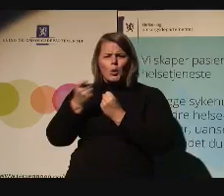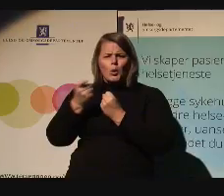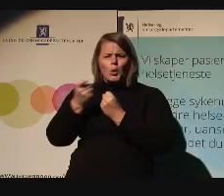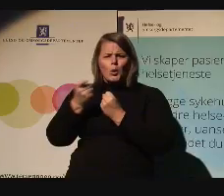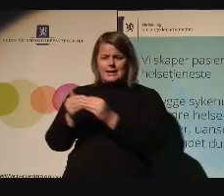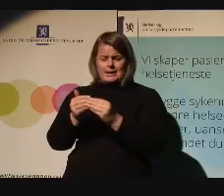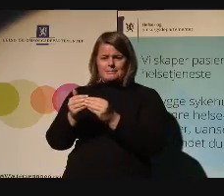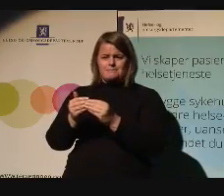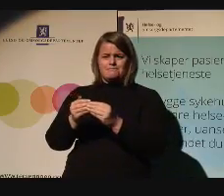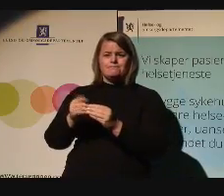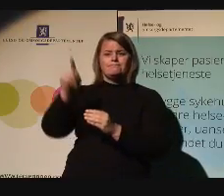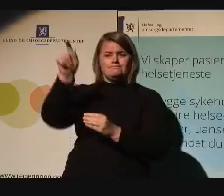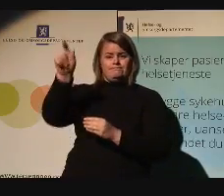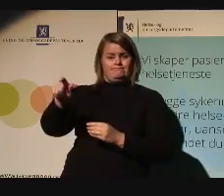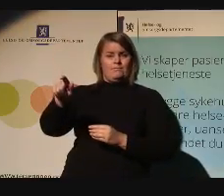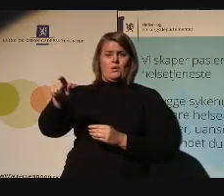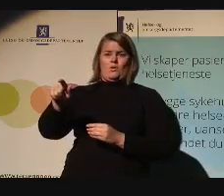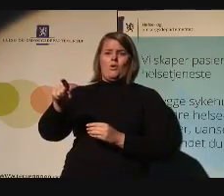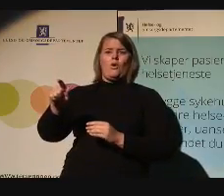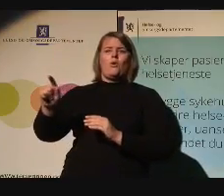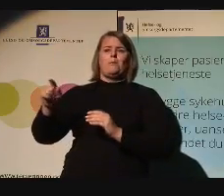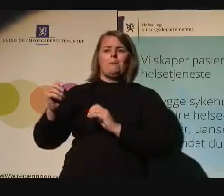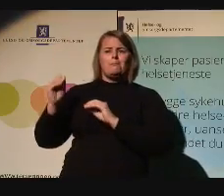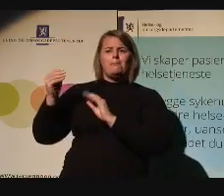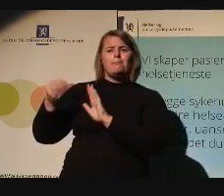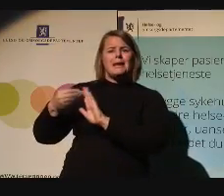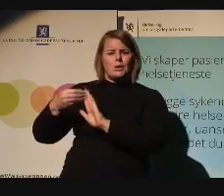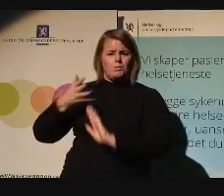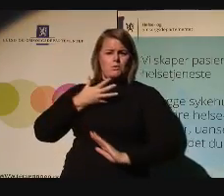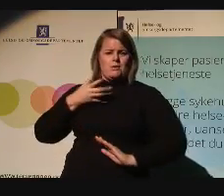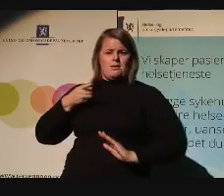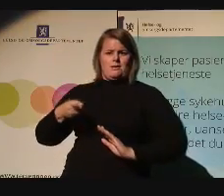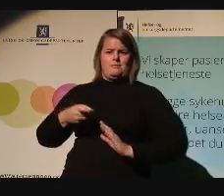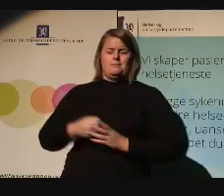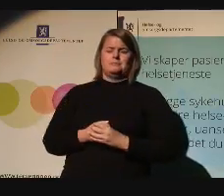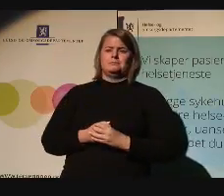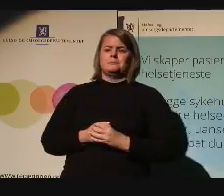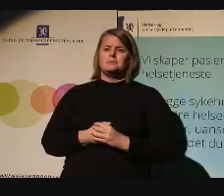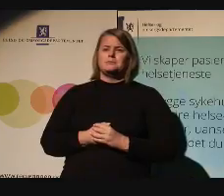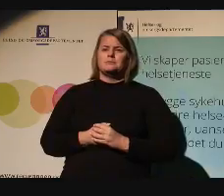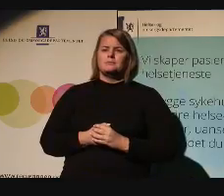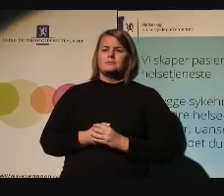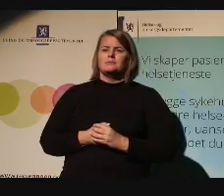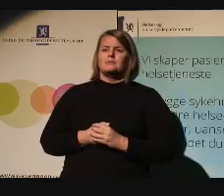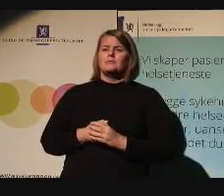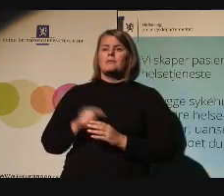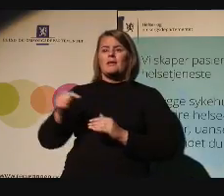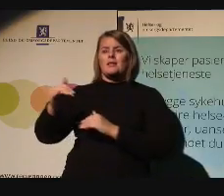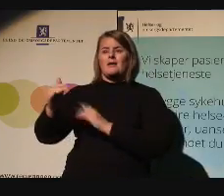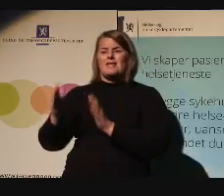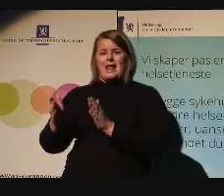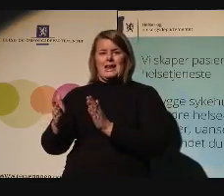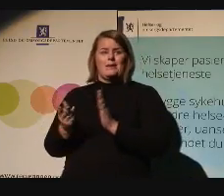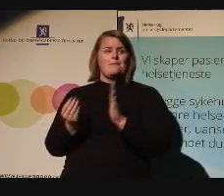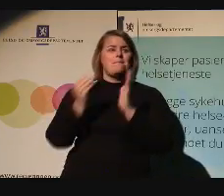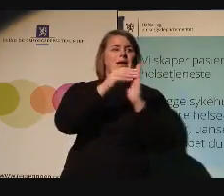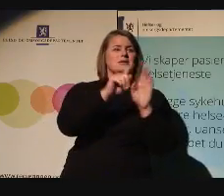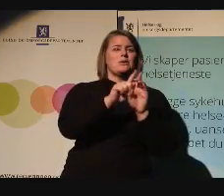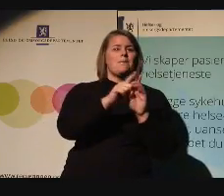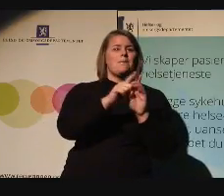prisvinneren bidro betydelig i denne diskusjonen. Hun fikk støtte for å melde inn avdelingen som pilot